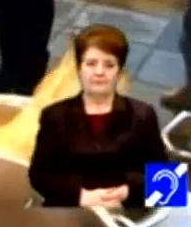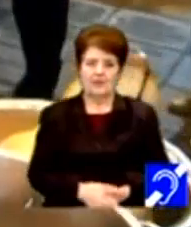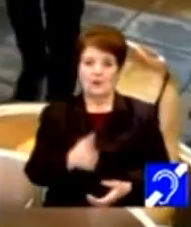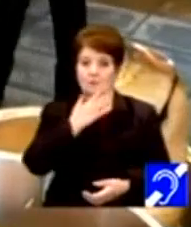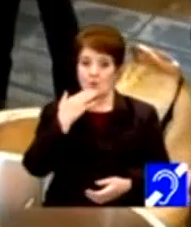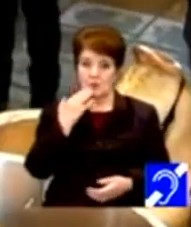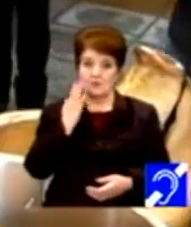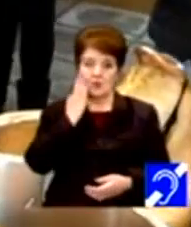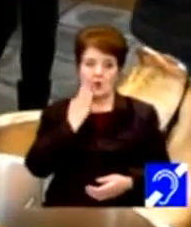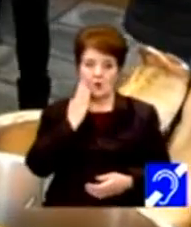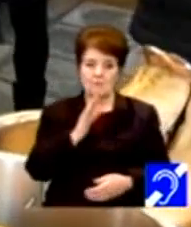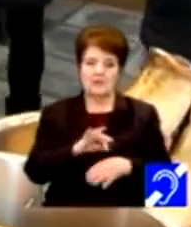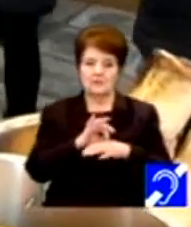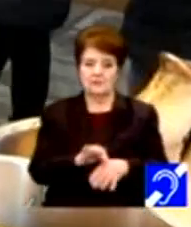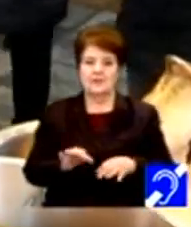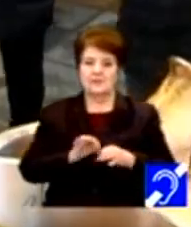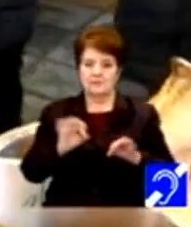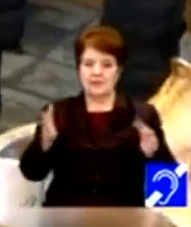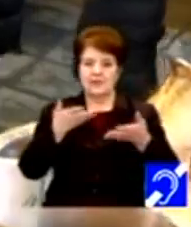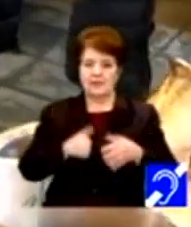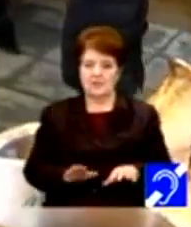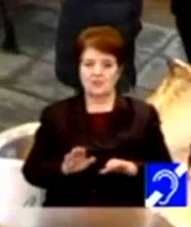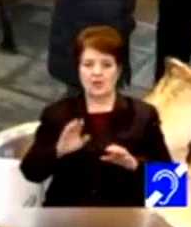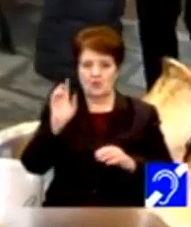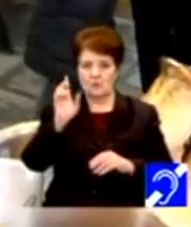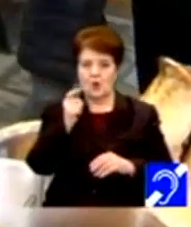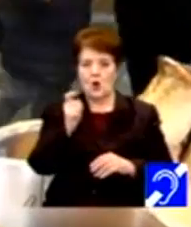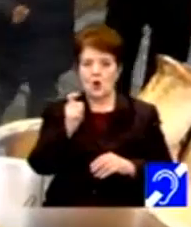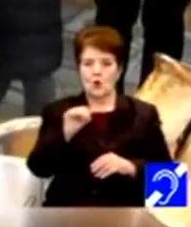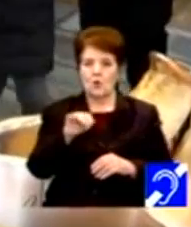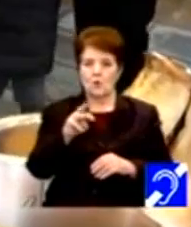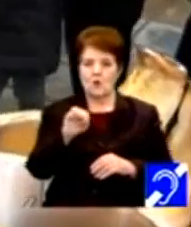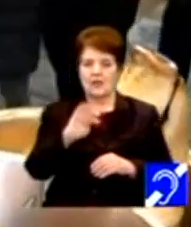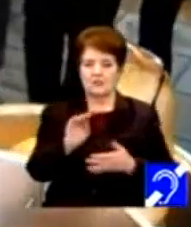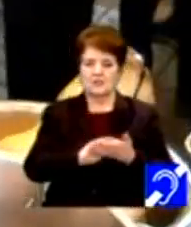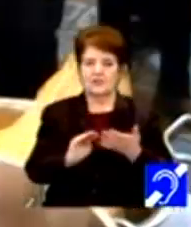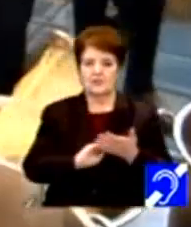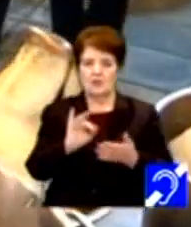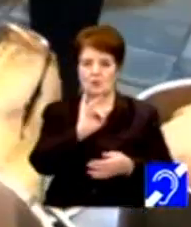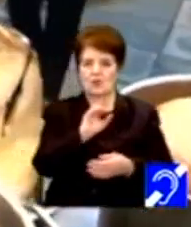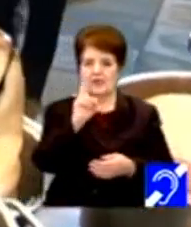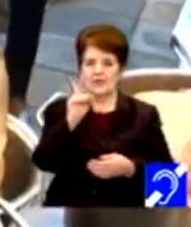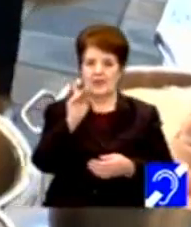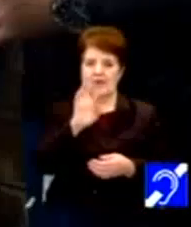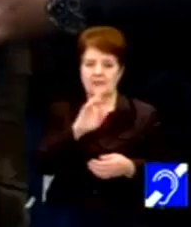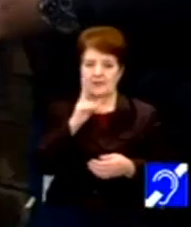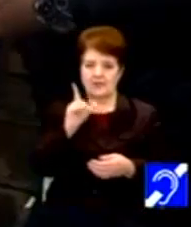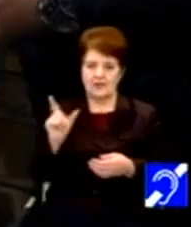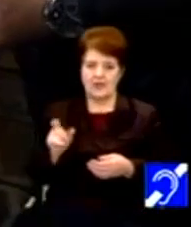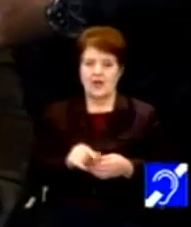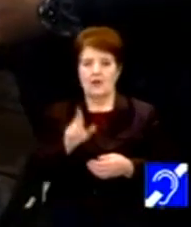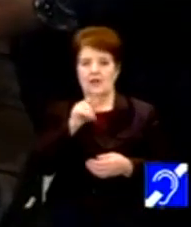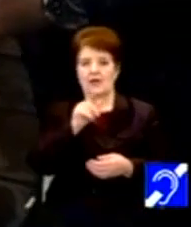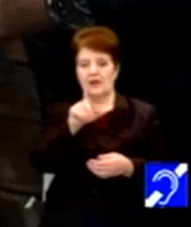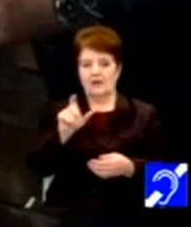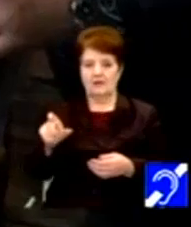Mulți români au ales să petreacă sărbătoarea nașterii Domnului la Humulește, locul nașterii scriitorului Ion Creangă. Iar gazdele s-au pregătit așa